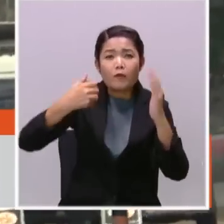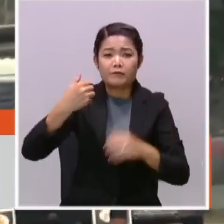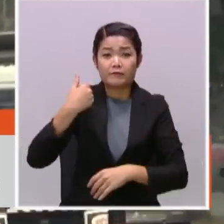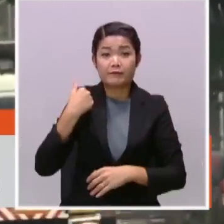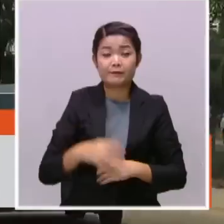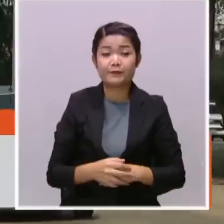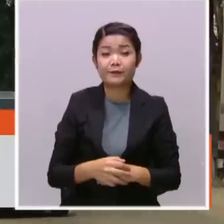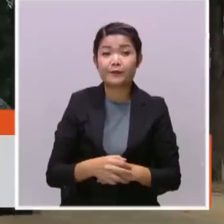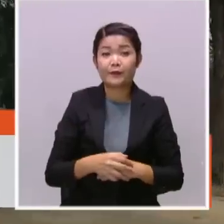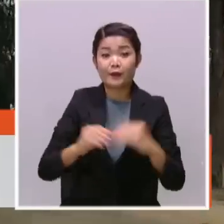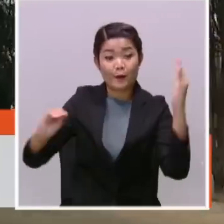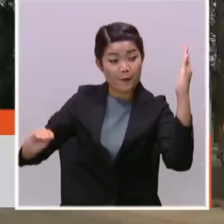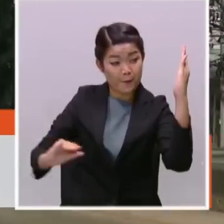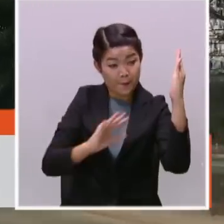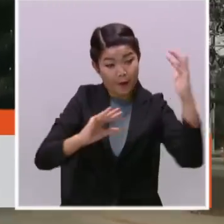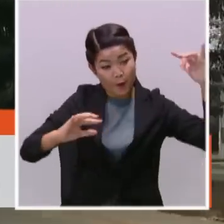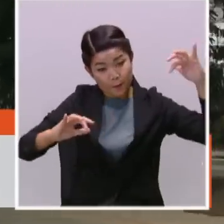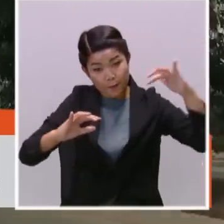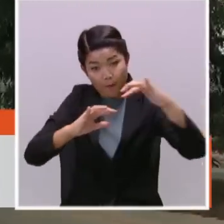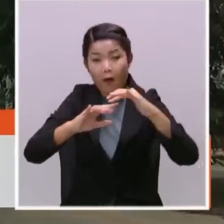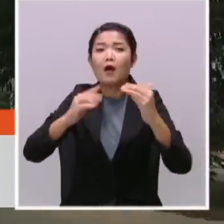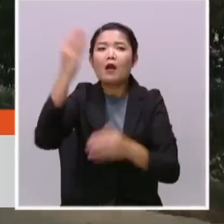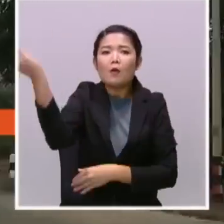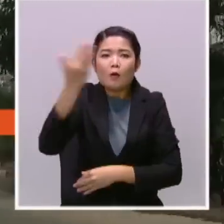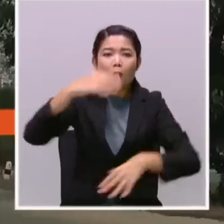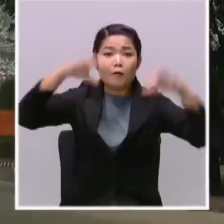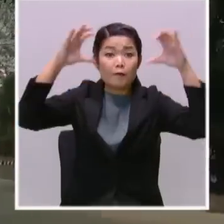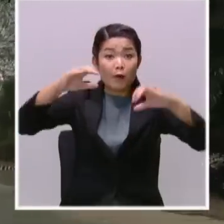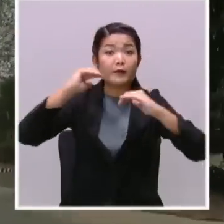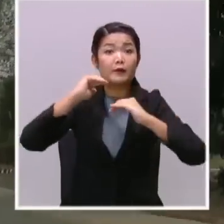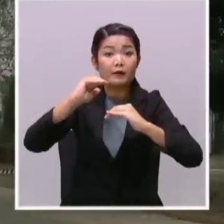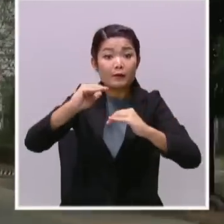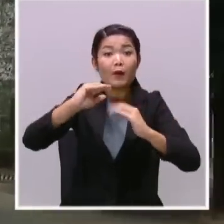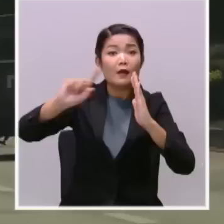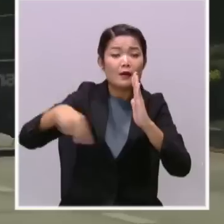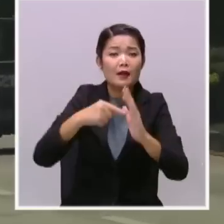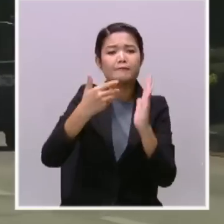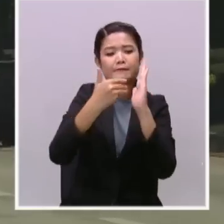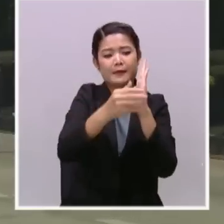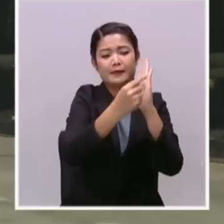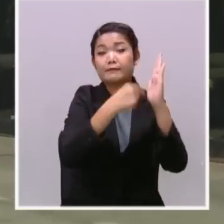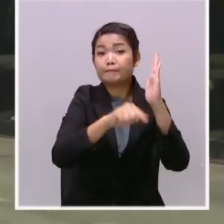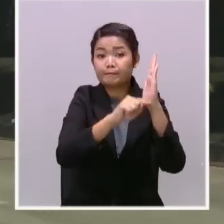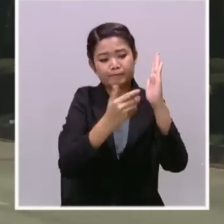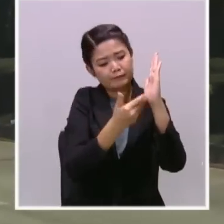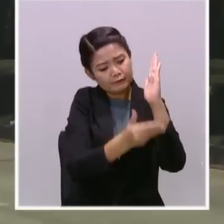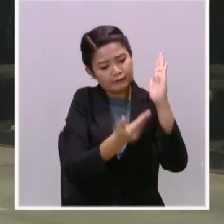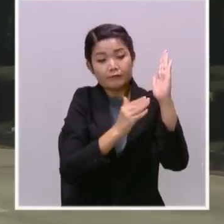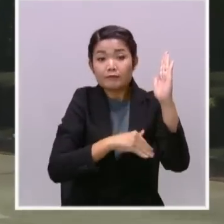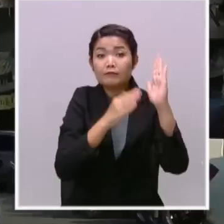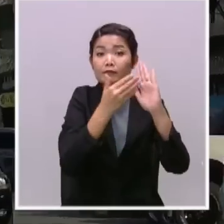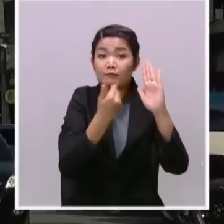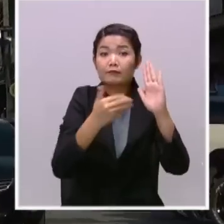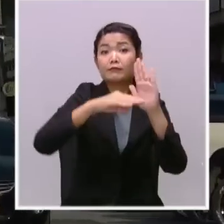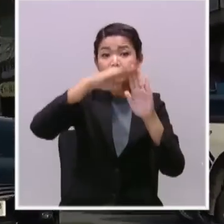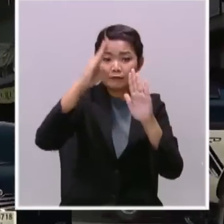ลักษณะเช่นนี้จะทำให้เกิดพายุดดูร้อนขึ้นซึจะเริ่มต้นขึ้นในพ้นที่ภากอีสาส่นภากอันอื่นจะได้ร